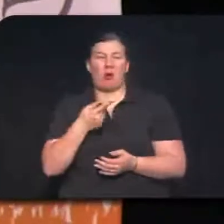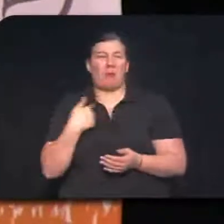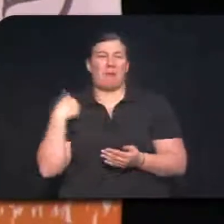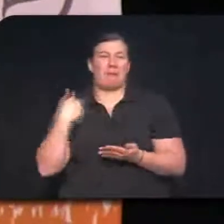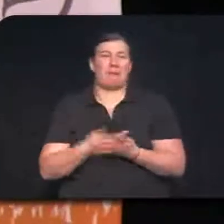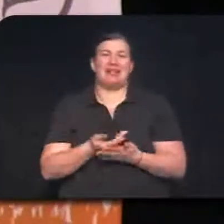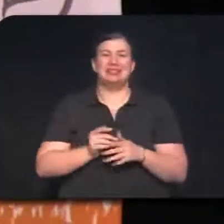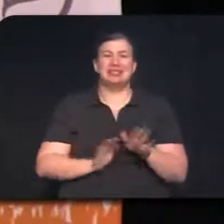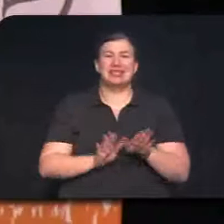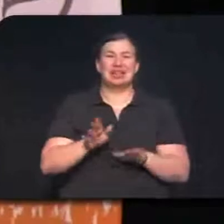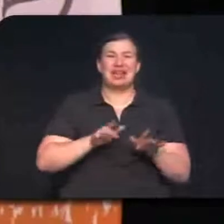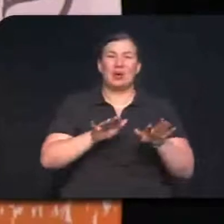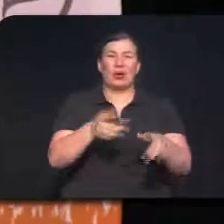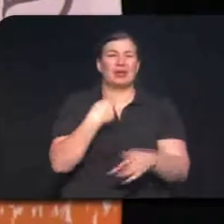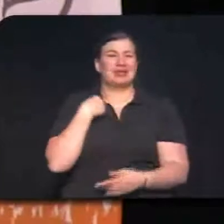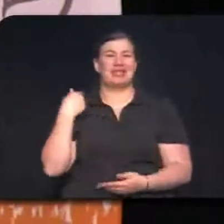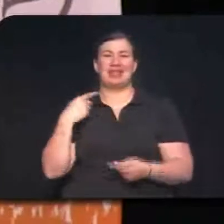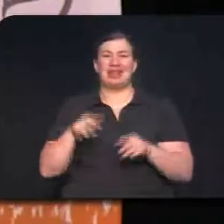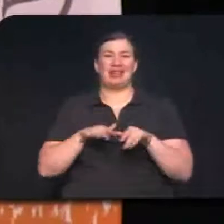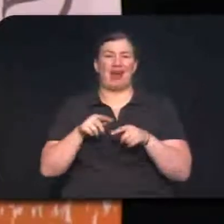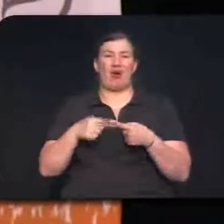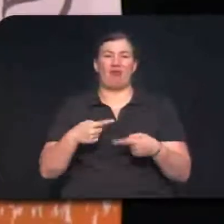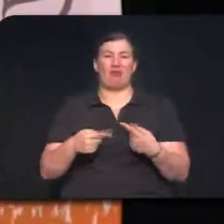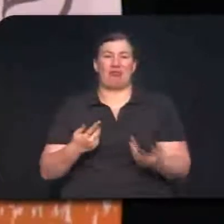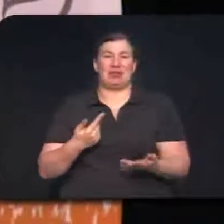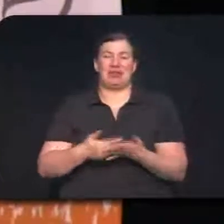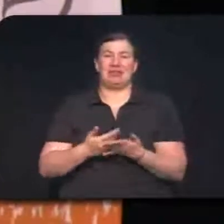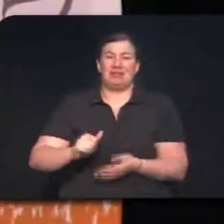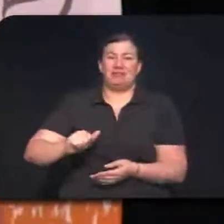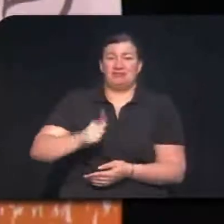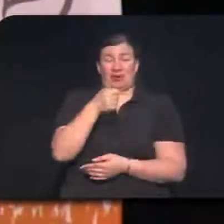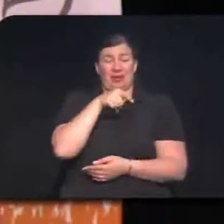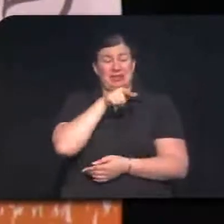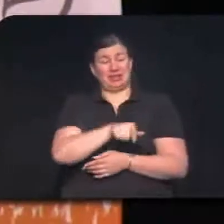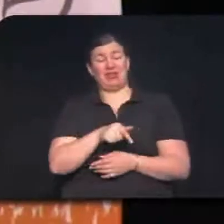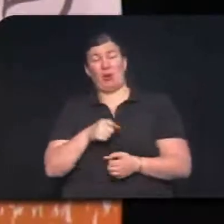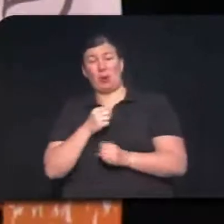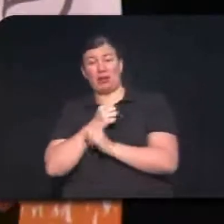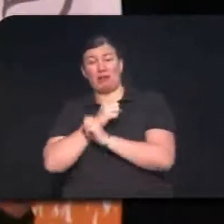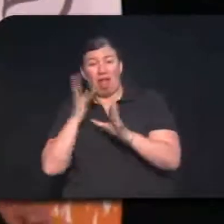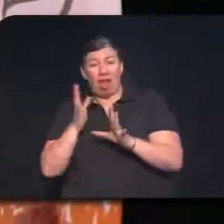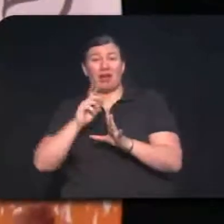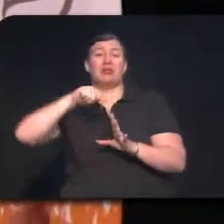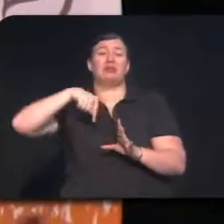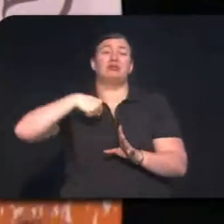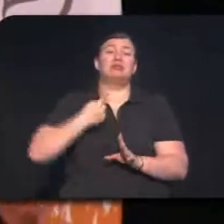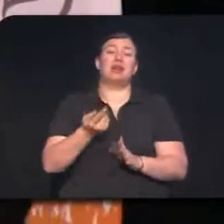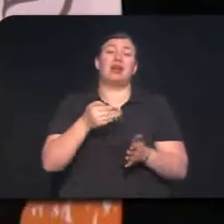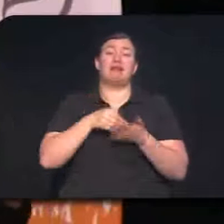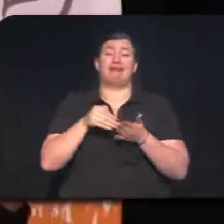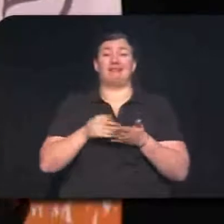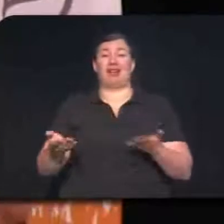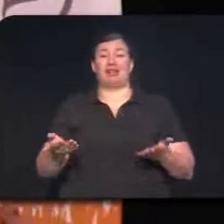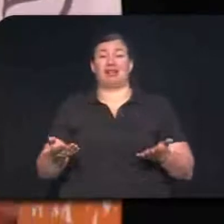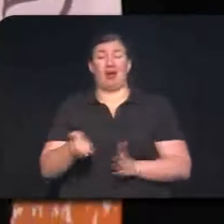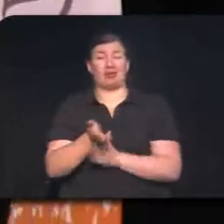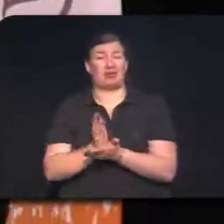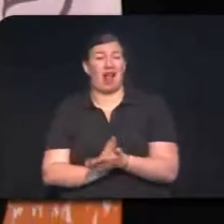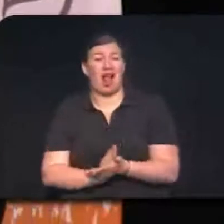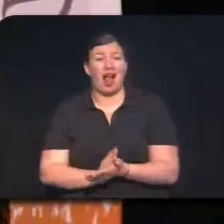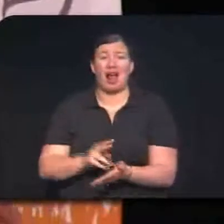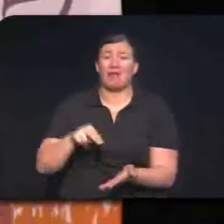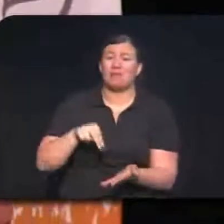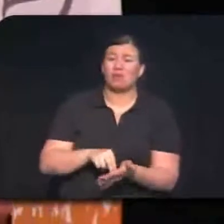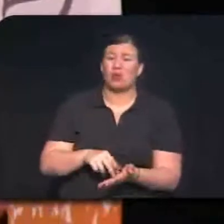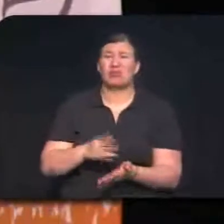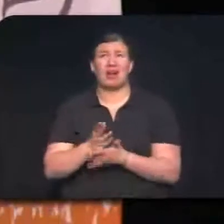und deswegen ist es für uns wichtig dass diese Fragen eigentlich erst geklärt werden bevor wir einen Schritt weitergehen und diese halben Krücken die nicht mehr funktioniert auf